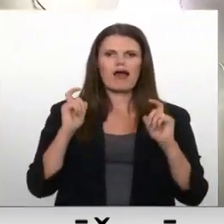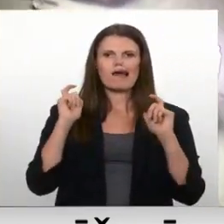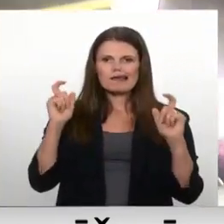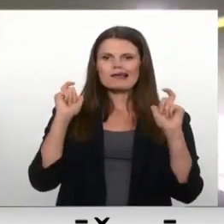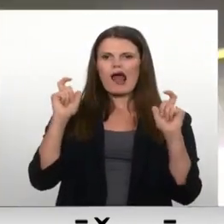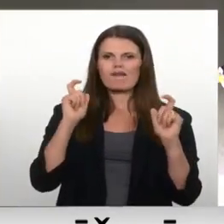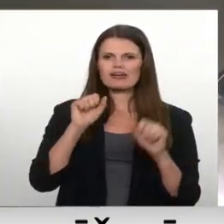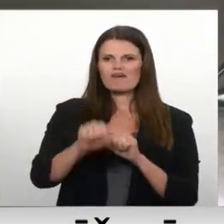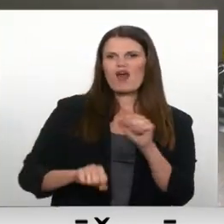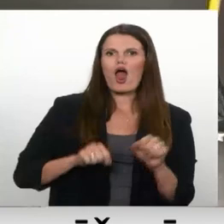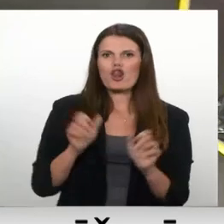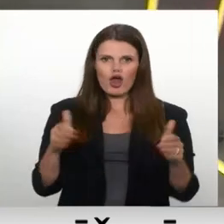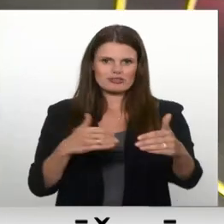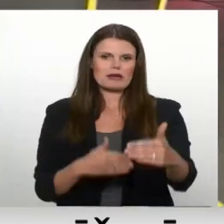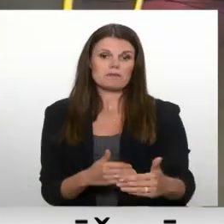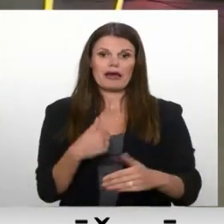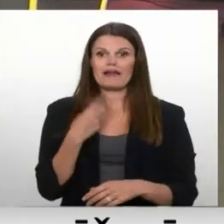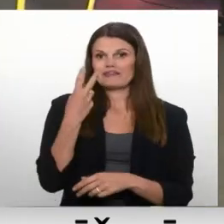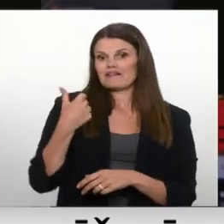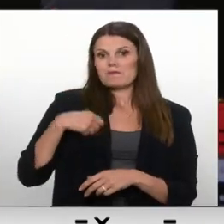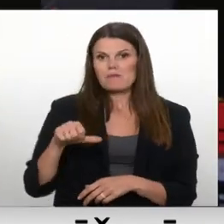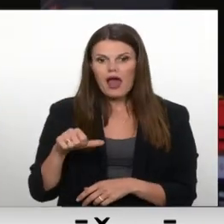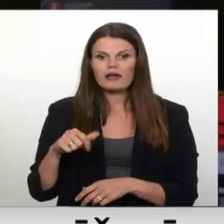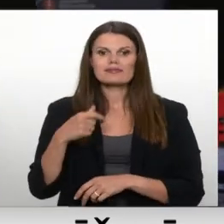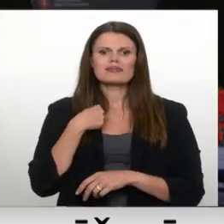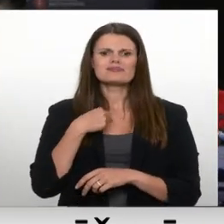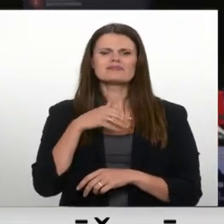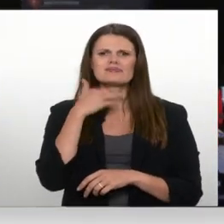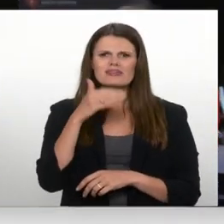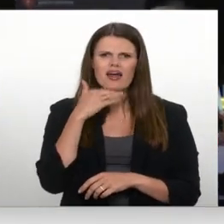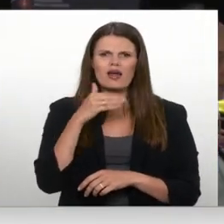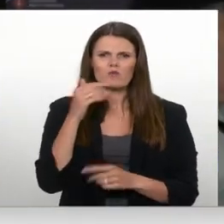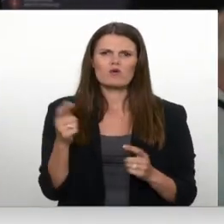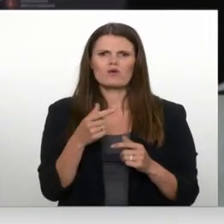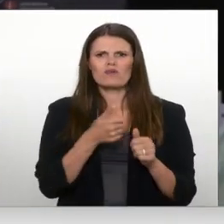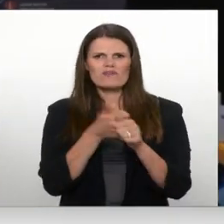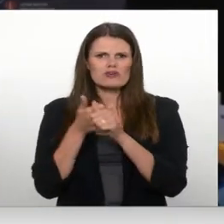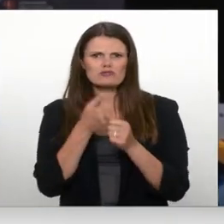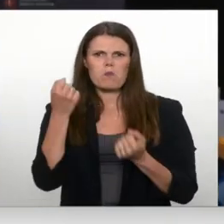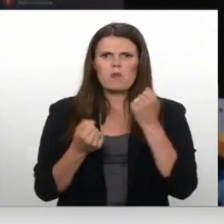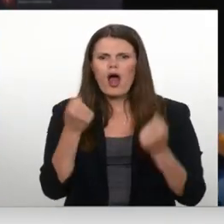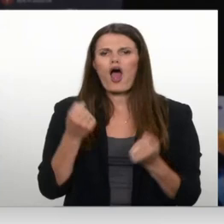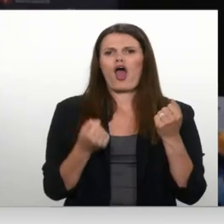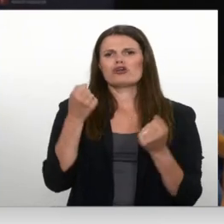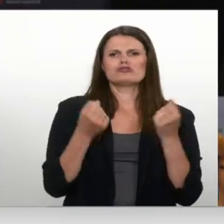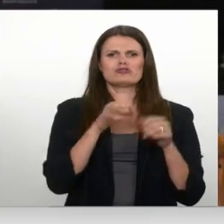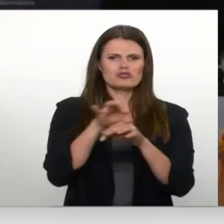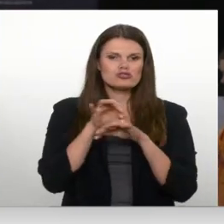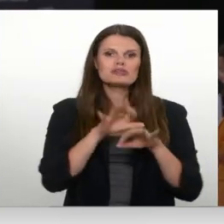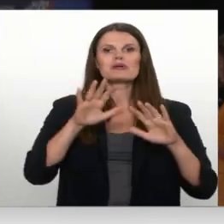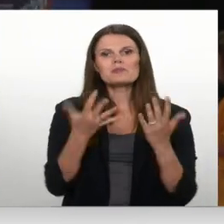velosipēdu. Ir divas meitas, bija vēlme nevest viņas visur ar mašīnu, bet mēģināt